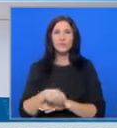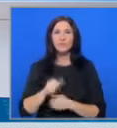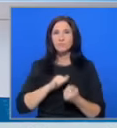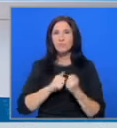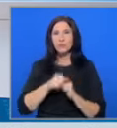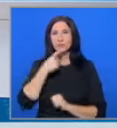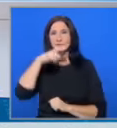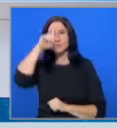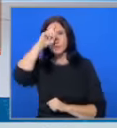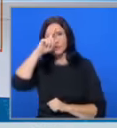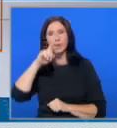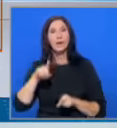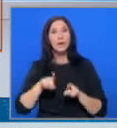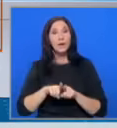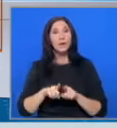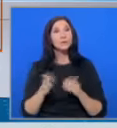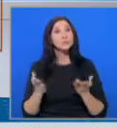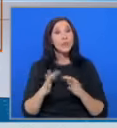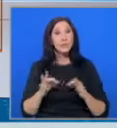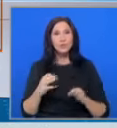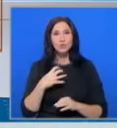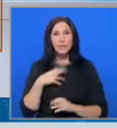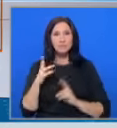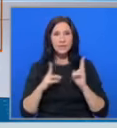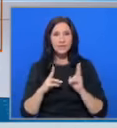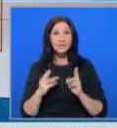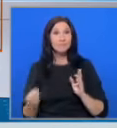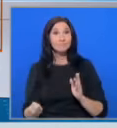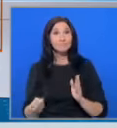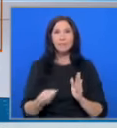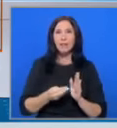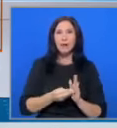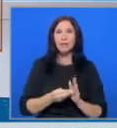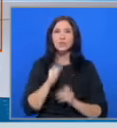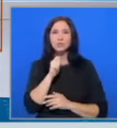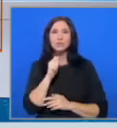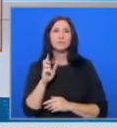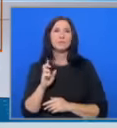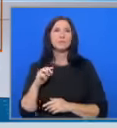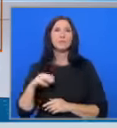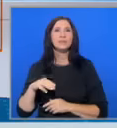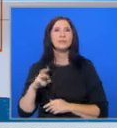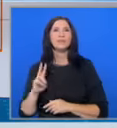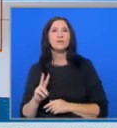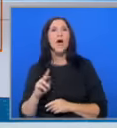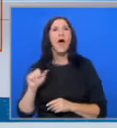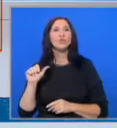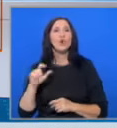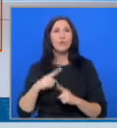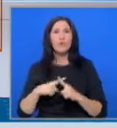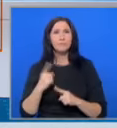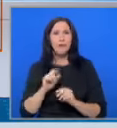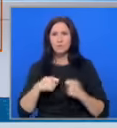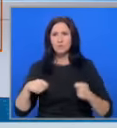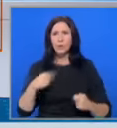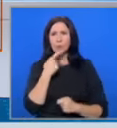влизат в битката за София. Както стана ясно, ГЕРБ СДС заложи на журналист от БТВ Антон Хекимян. Така дълго задаваният